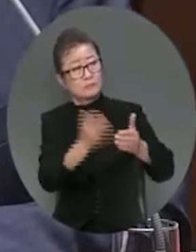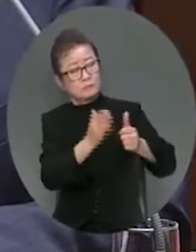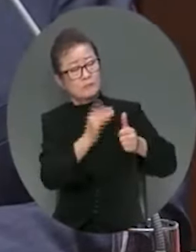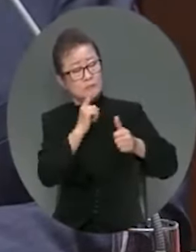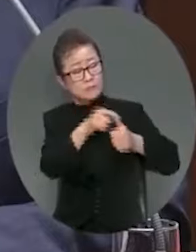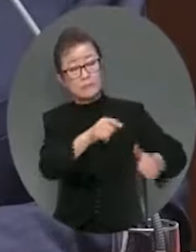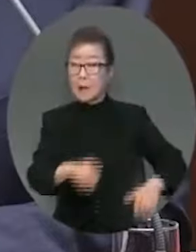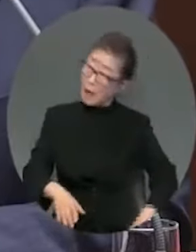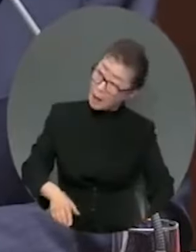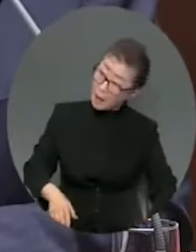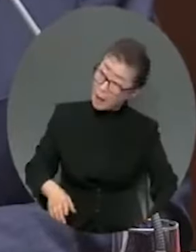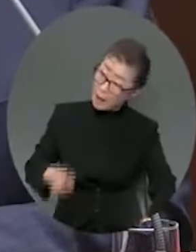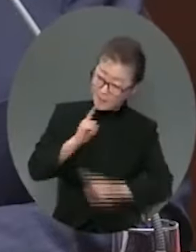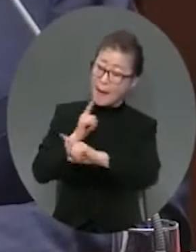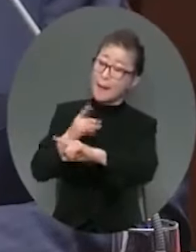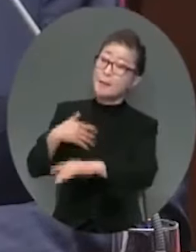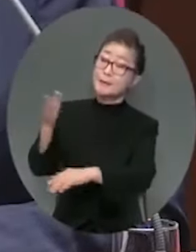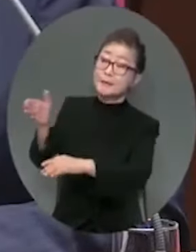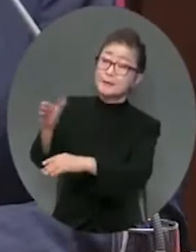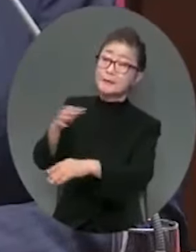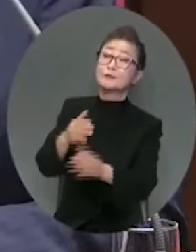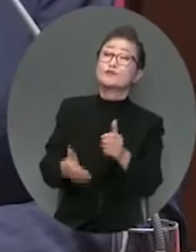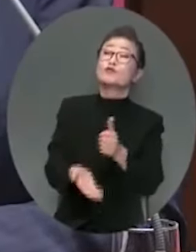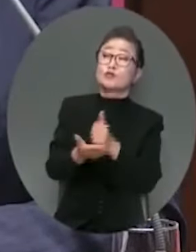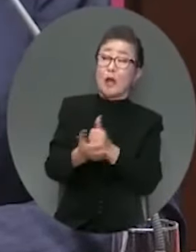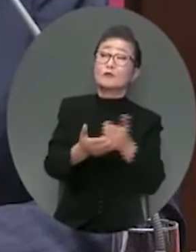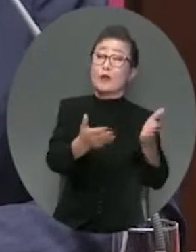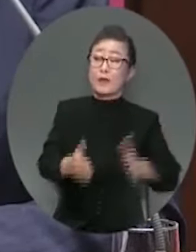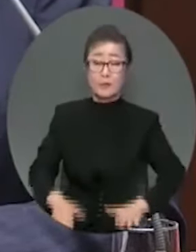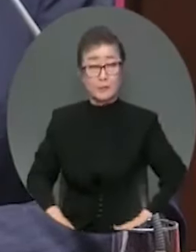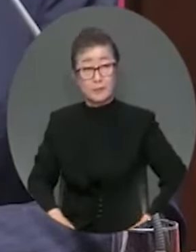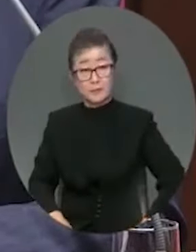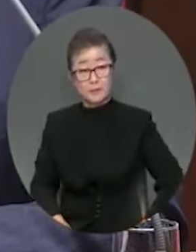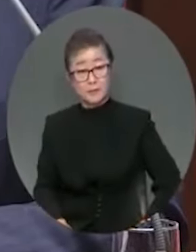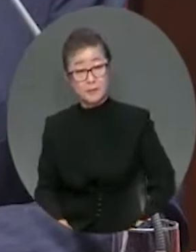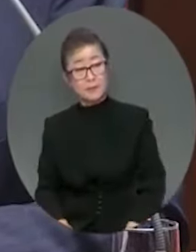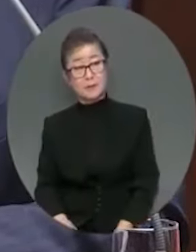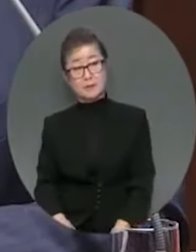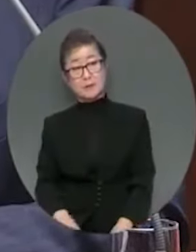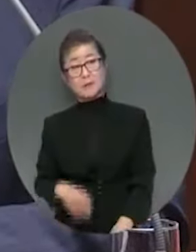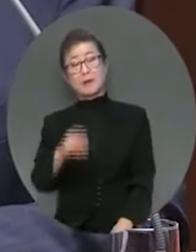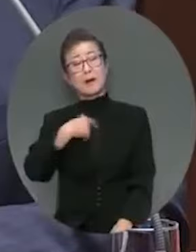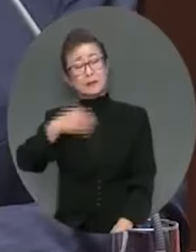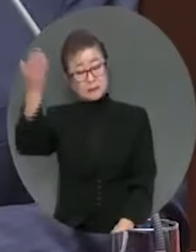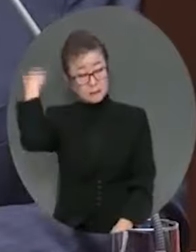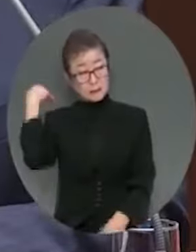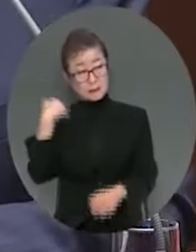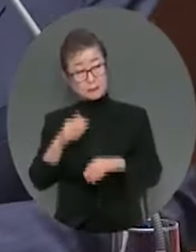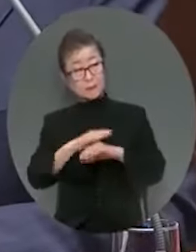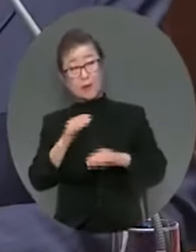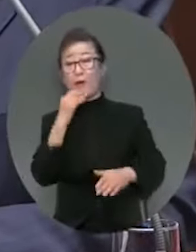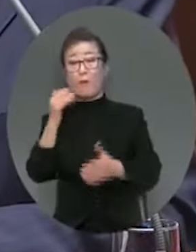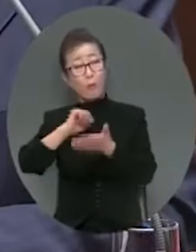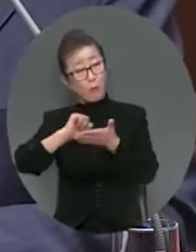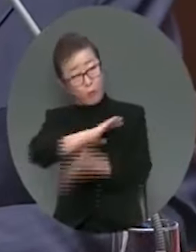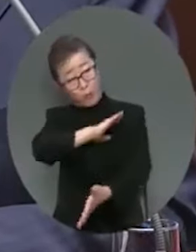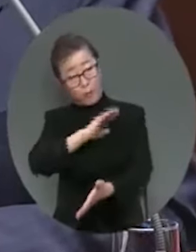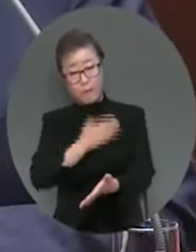5월 10일 날 아침 9시에 너 나가 이런 인사를 하기 때문에 실패하는 거예요. 자